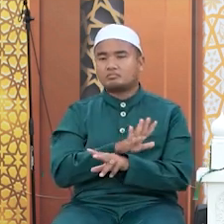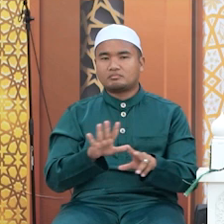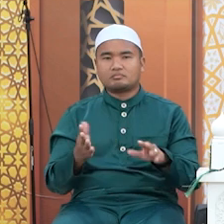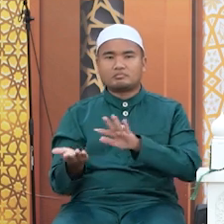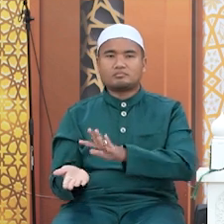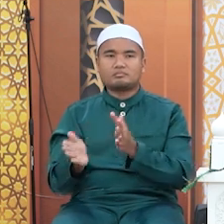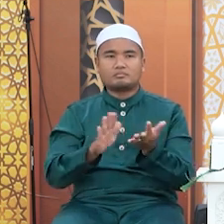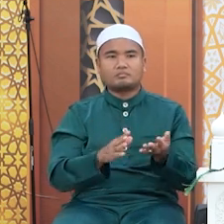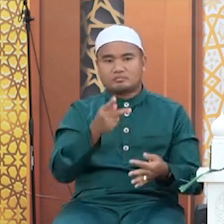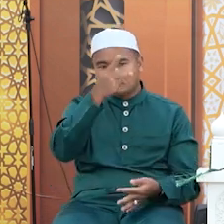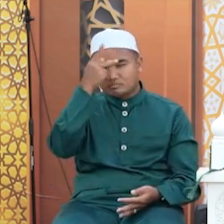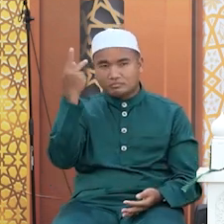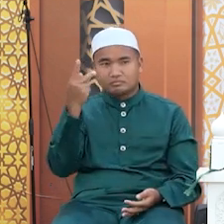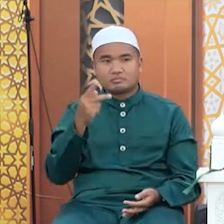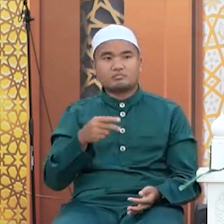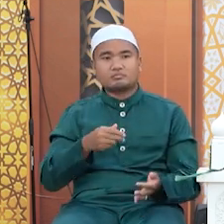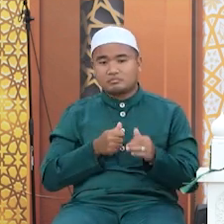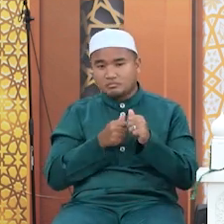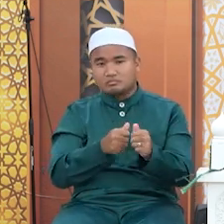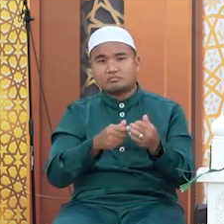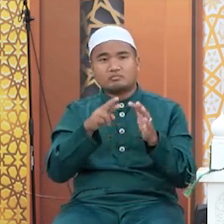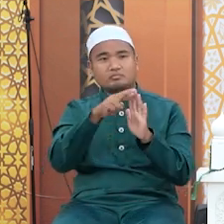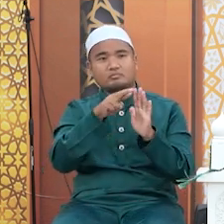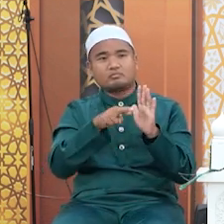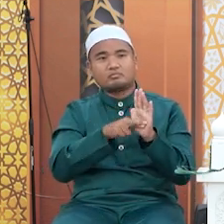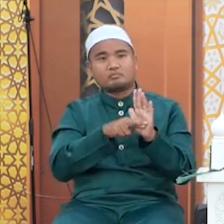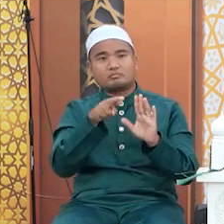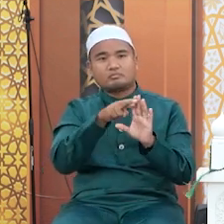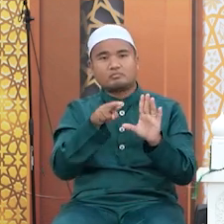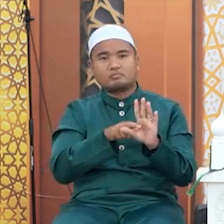sebab apa? Semayang. Ada? Tak ada.